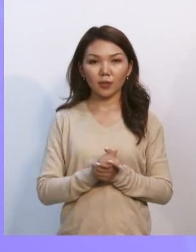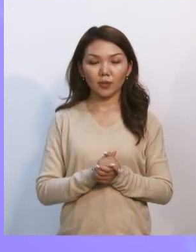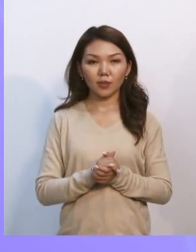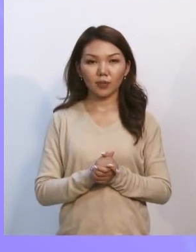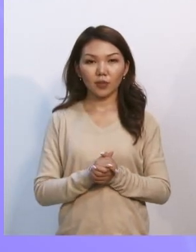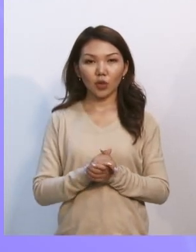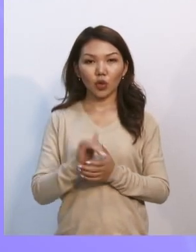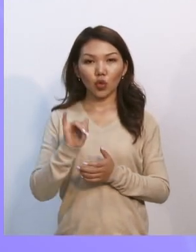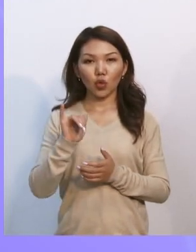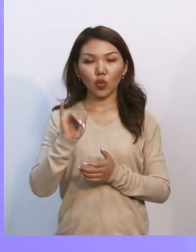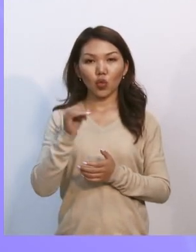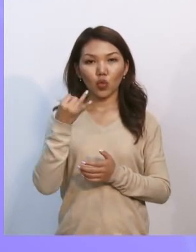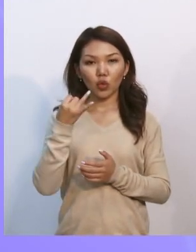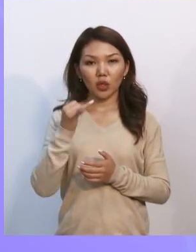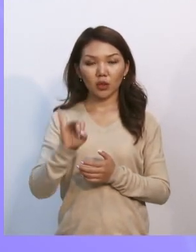Уй,